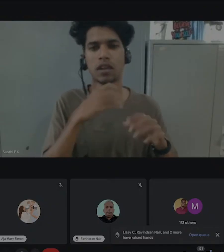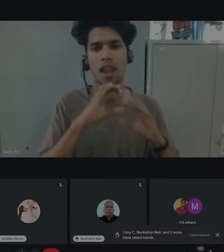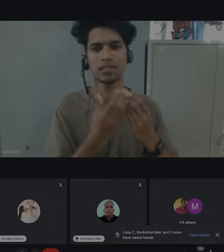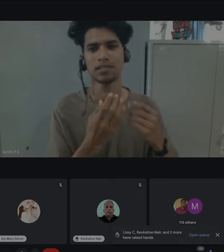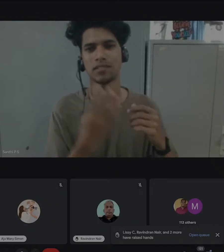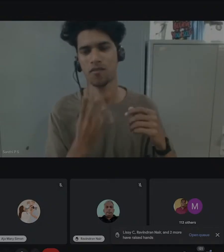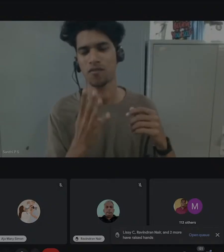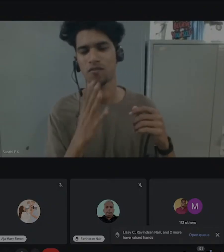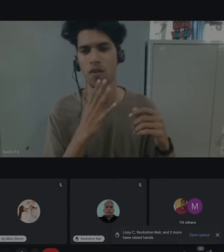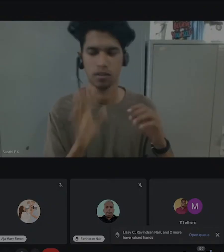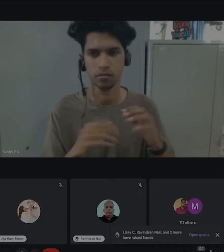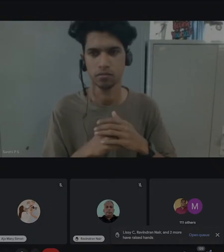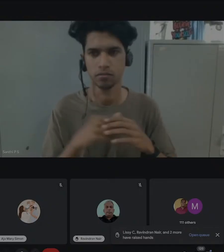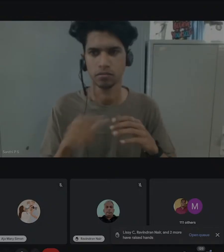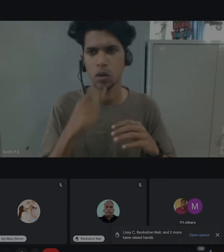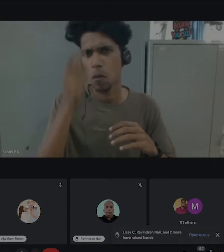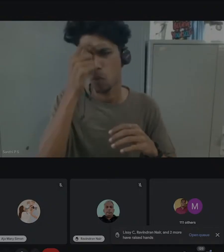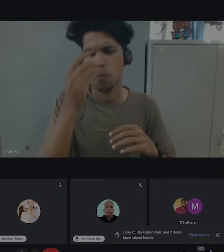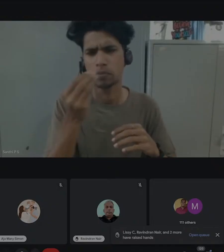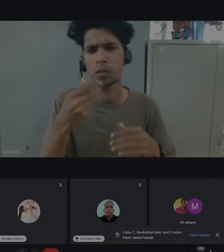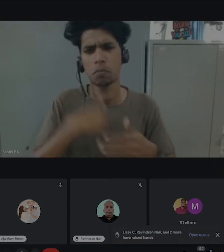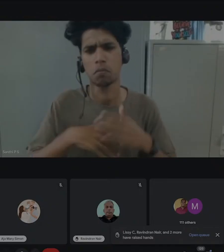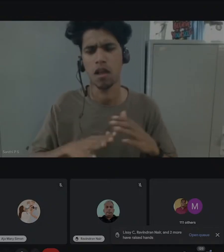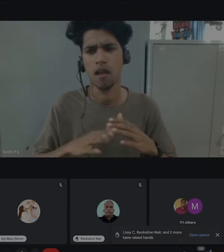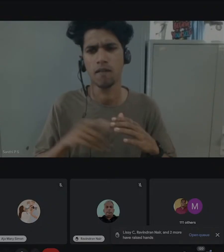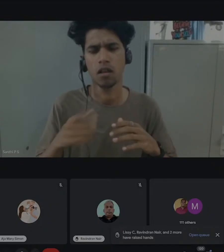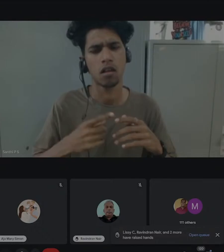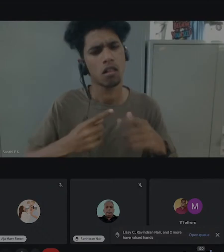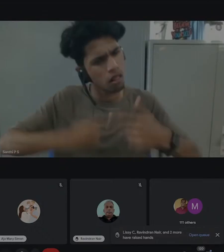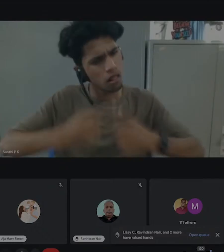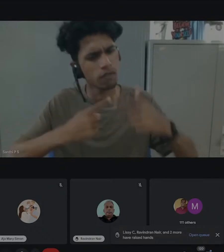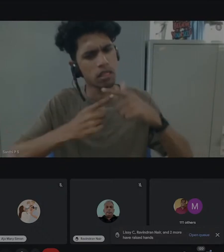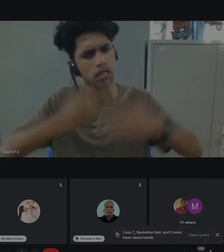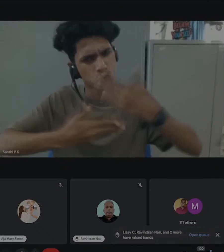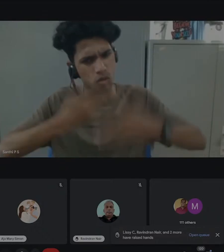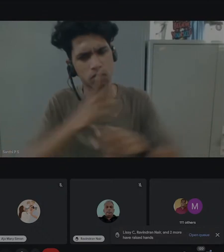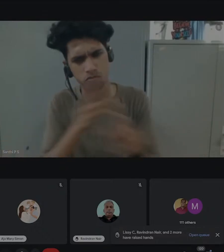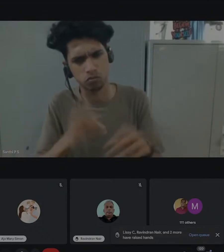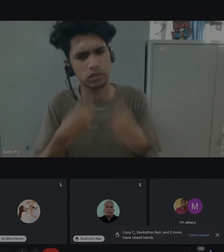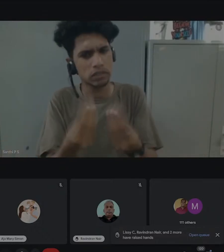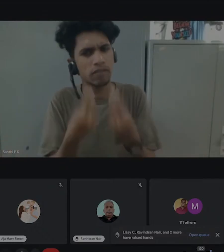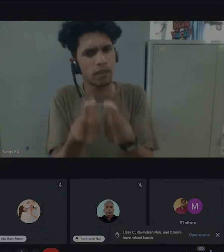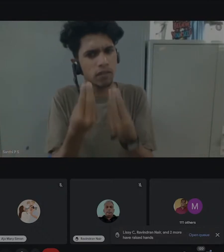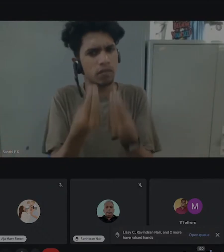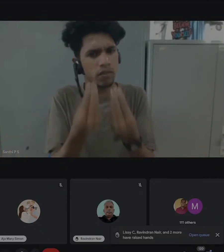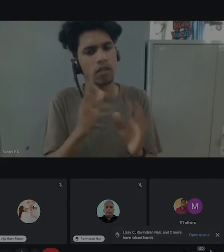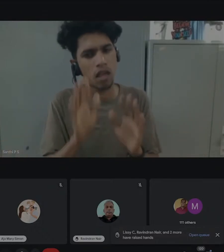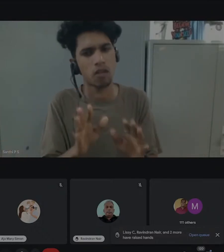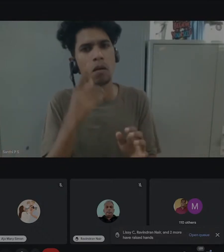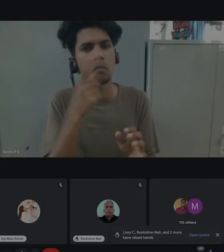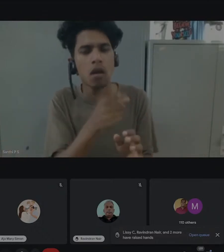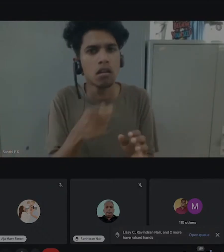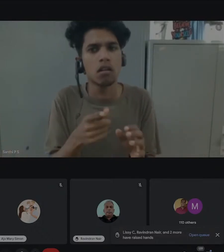ADHD ബിഹേവിയറൽ പ്രോബ്ലംസ് ഒക്കെ ഉണ്ട്. കുട്ടിക്ക് നിരന്തരം തെറപ്പി എല്ലാം നൽകുന്നുണ്ട്. ഈ പ്രോബ്ലം മൂലം കുട്ടിക്ക് പഠനം